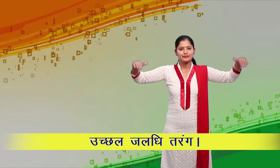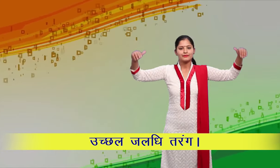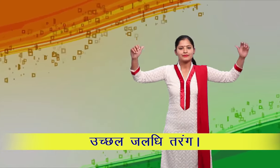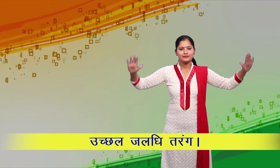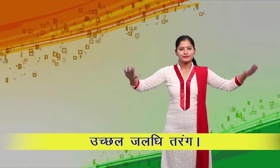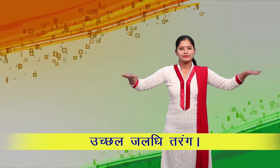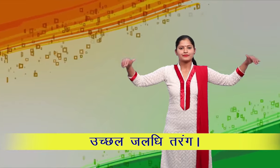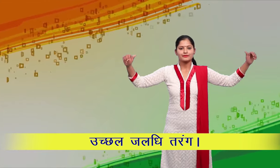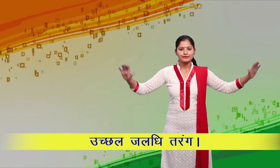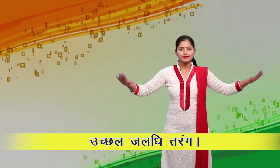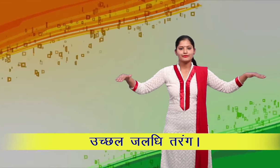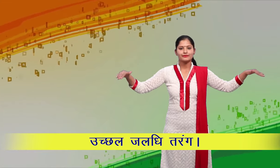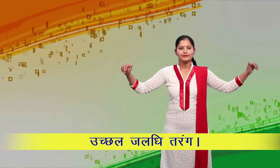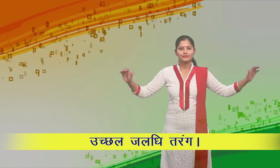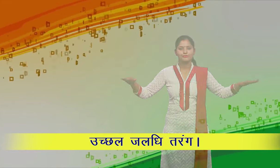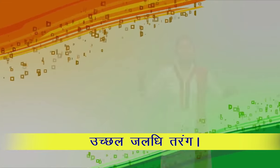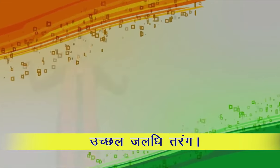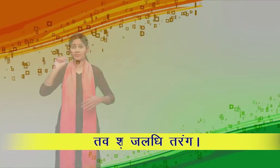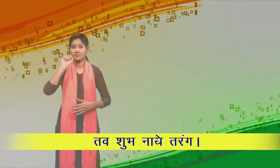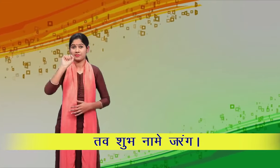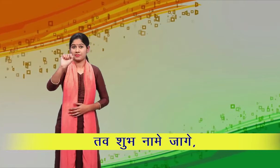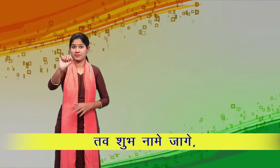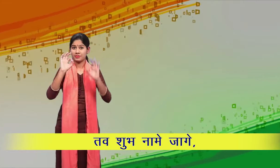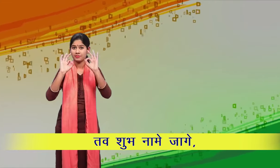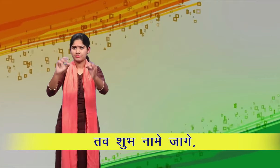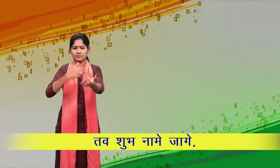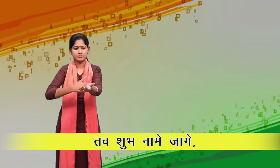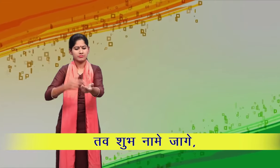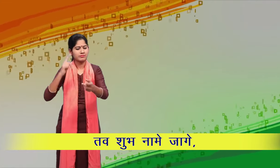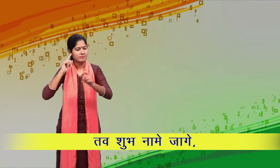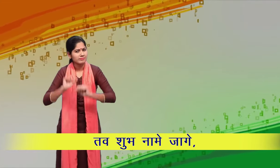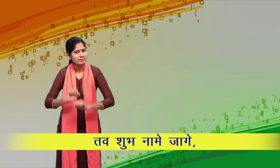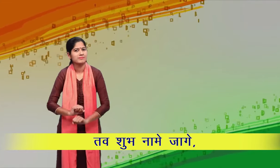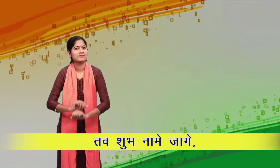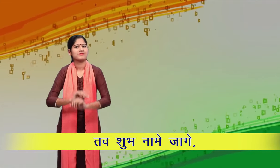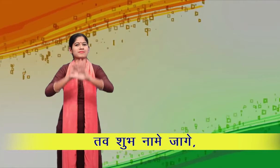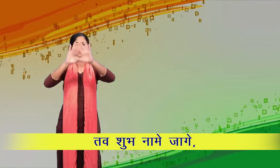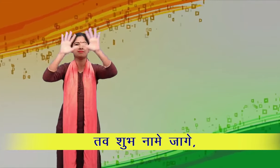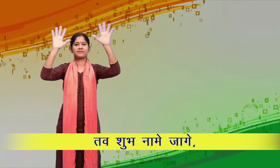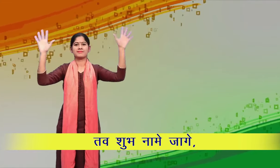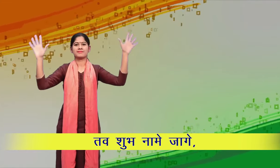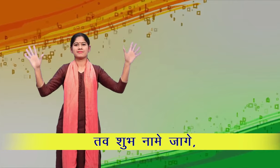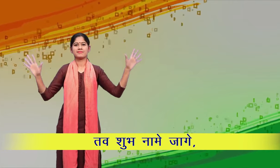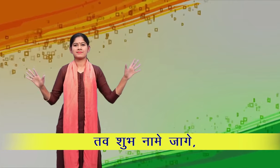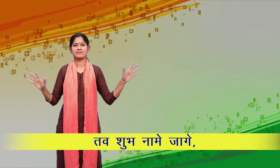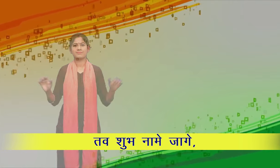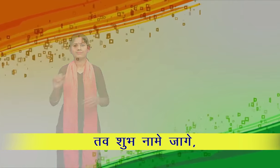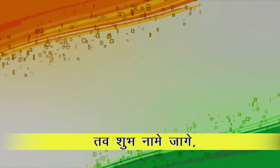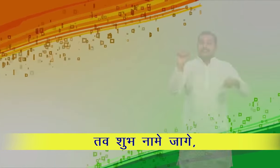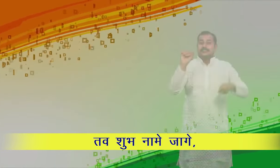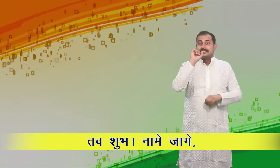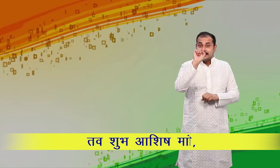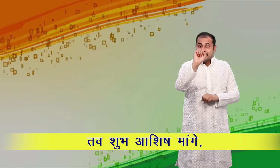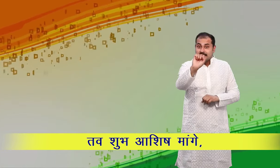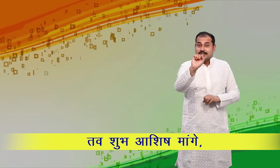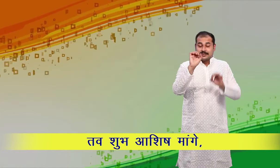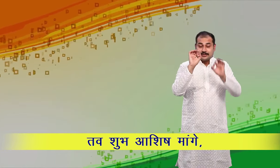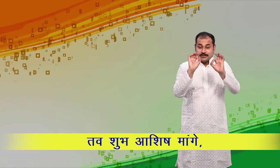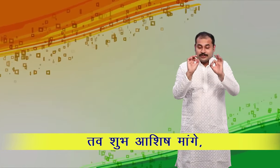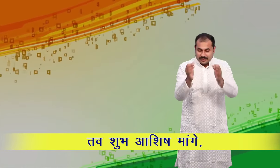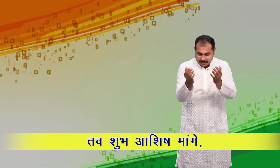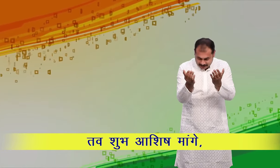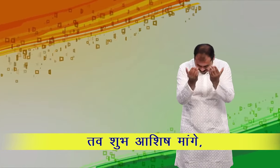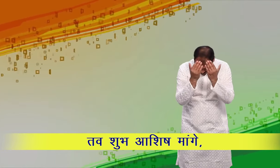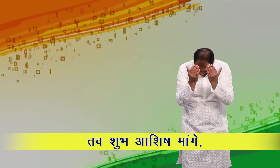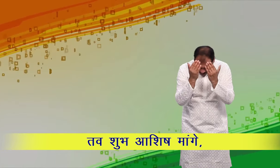जलधि तरंगा तव शुभ नामे जागे तव